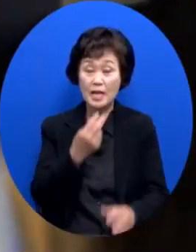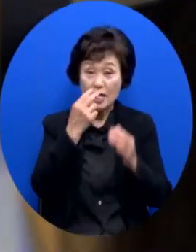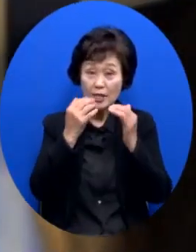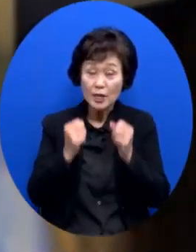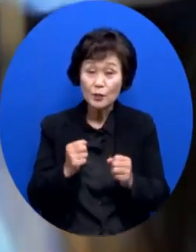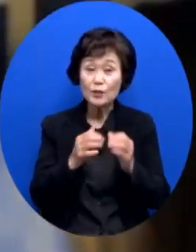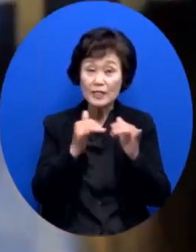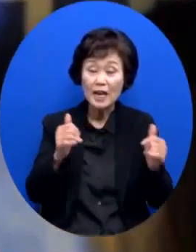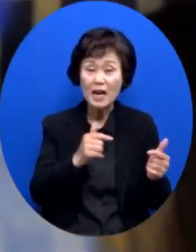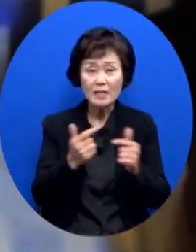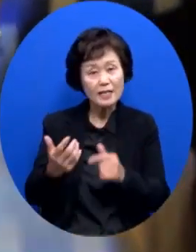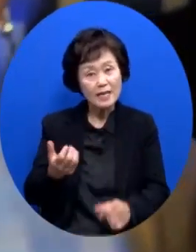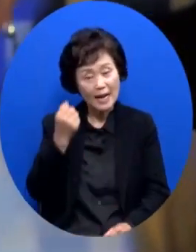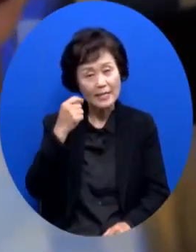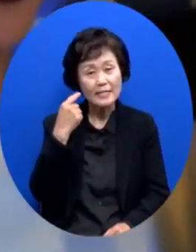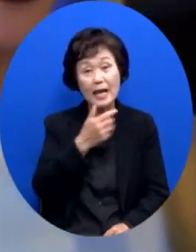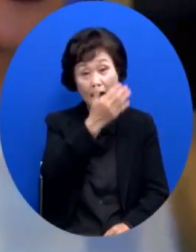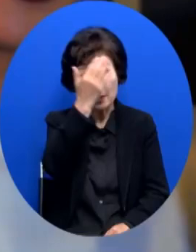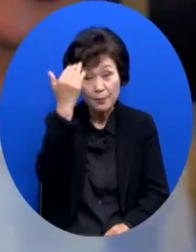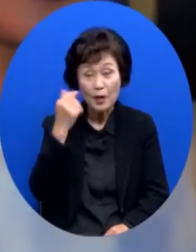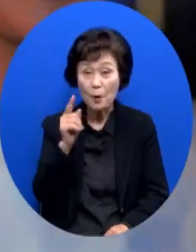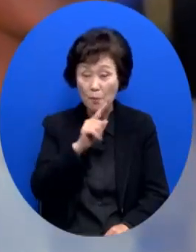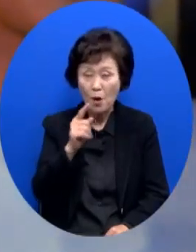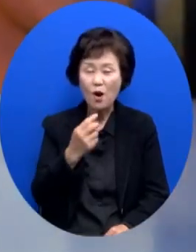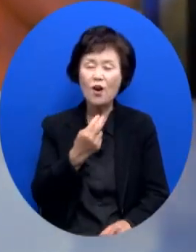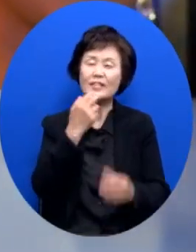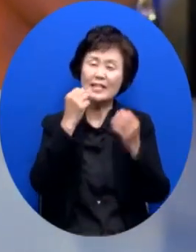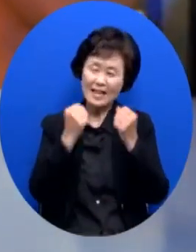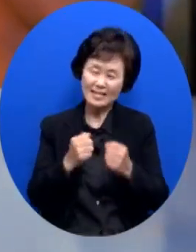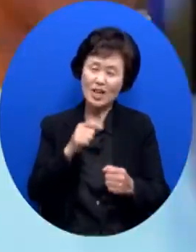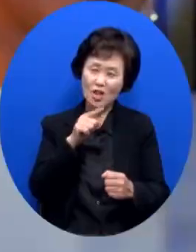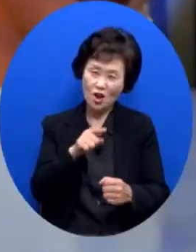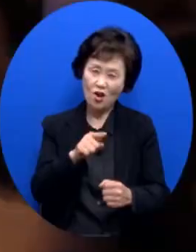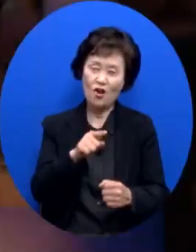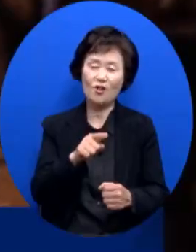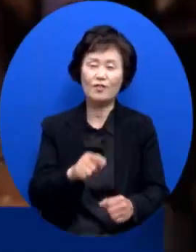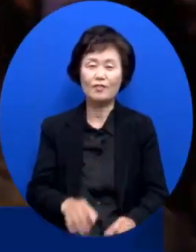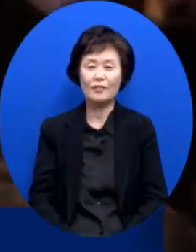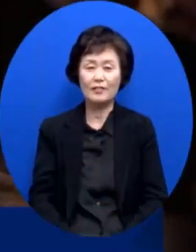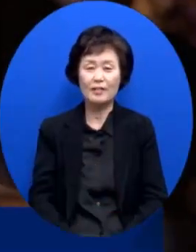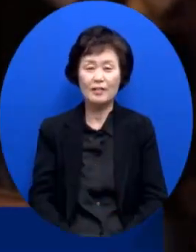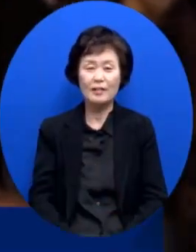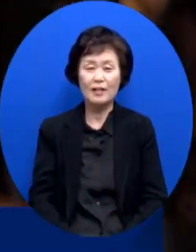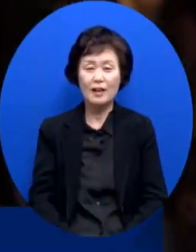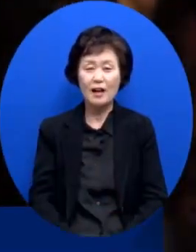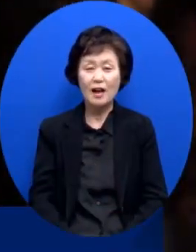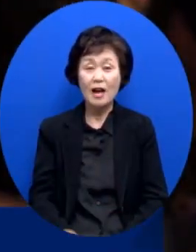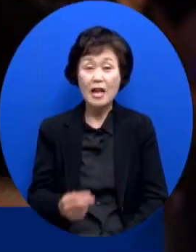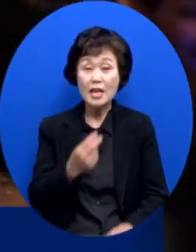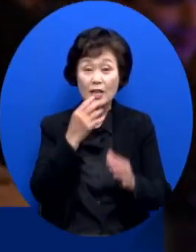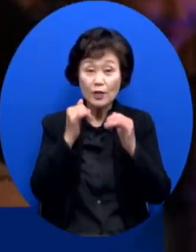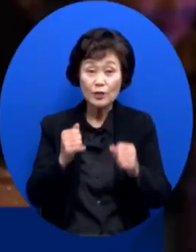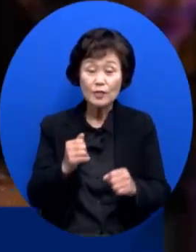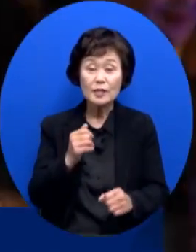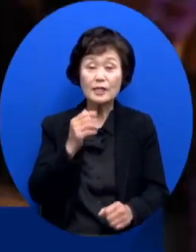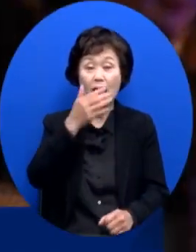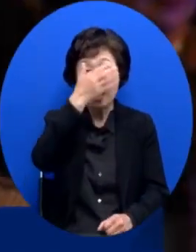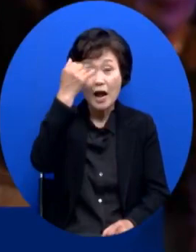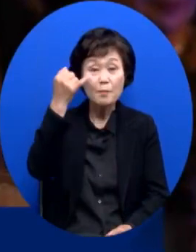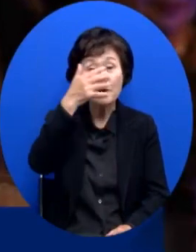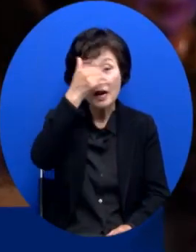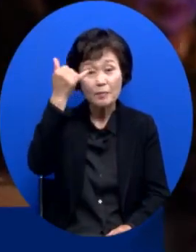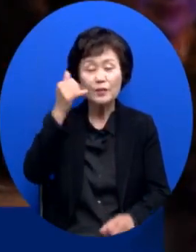생존자들이 가진 아름다움은 살아있다는 사실 그 자체입니다. It's very important to me also because I'm a